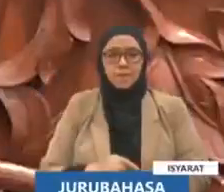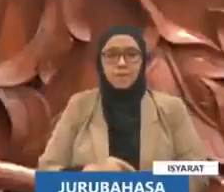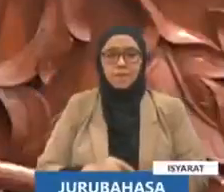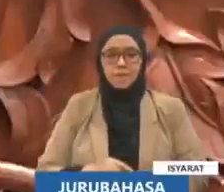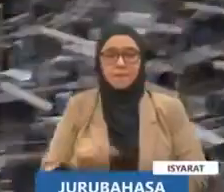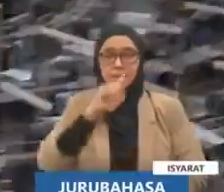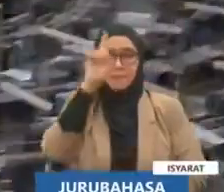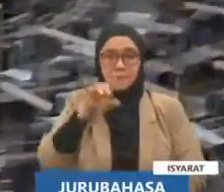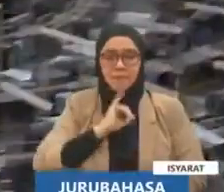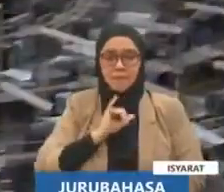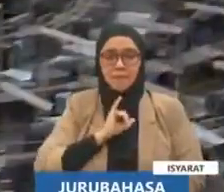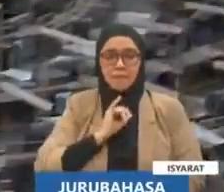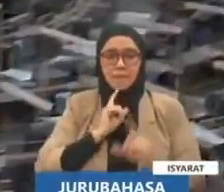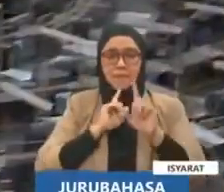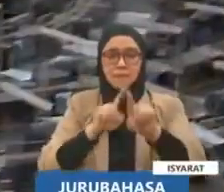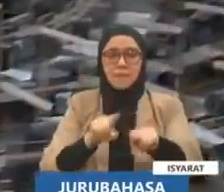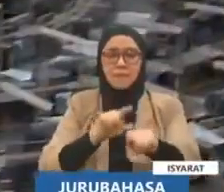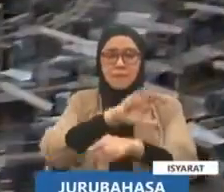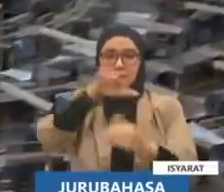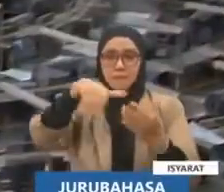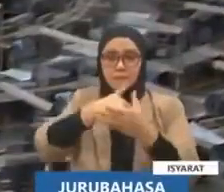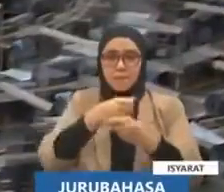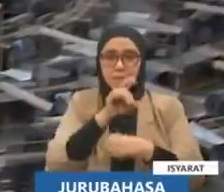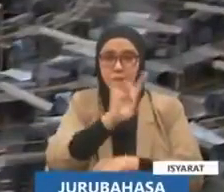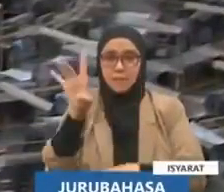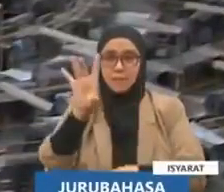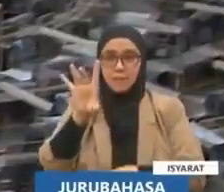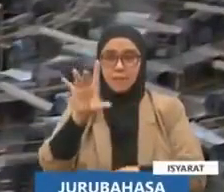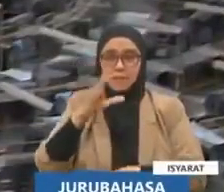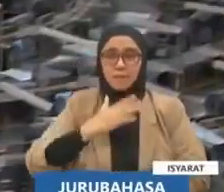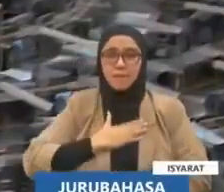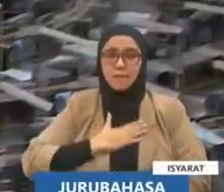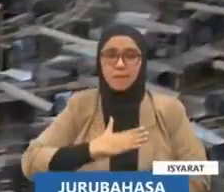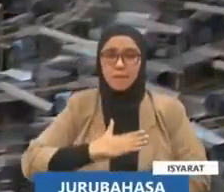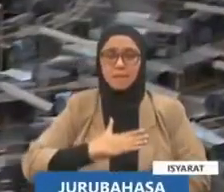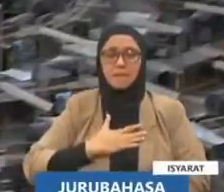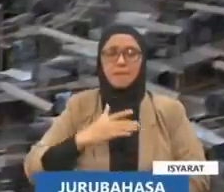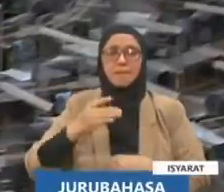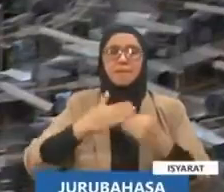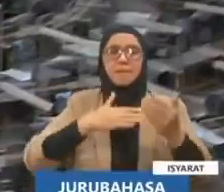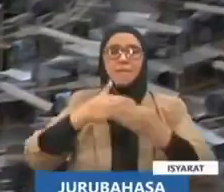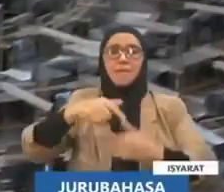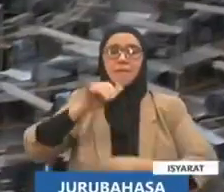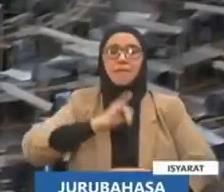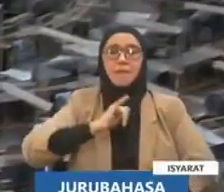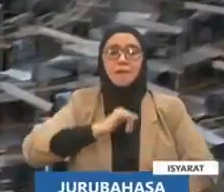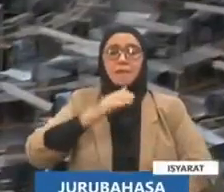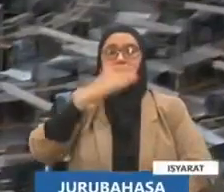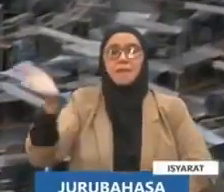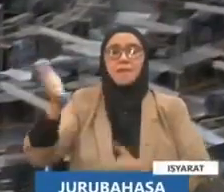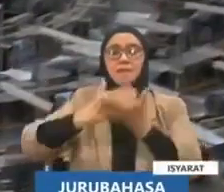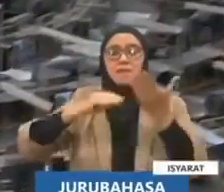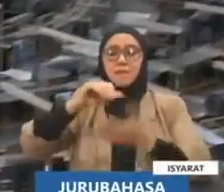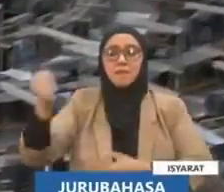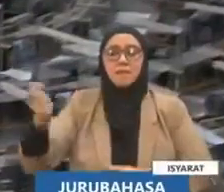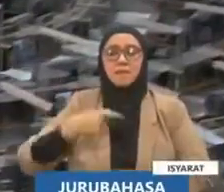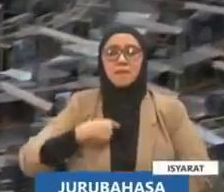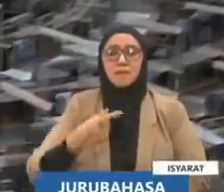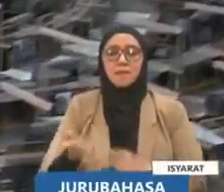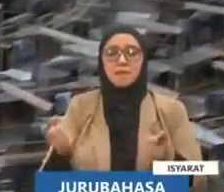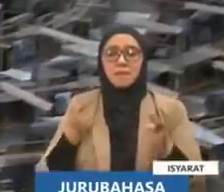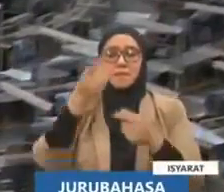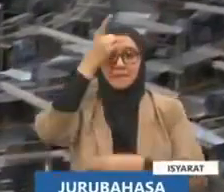sehat pada hari ini. Minta saya Datuk bagi Ketua. Boleh sebelah sini. Saya beli berikan. Bukan nak mengucap, nak bertanya boleh. Ya, terima